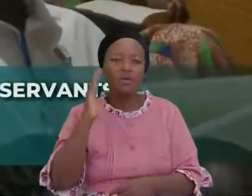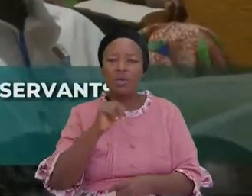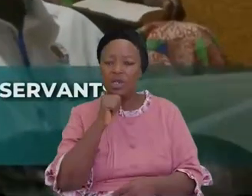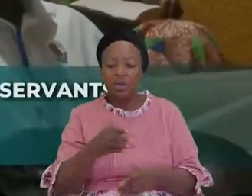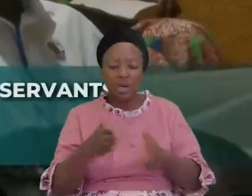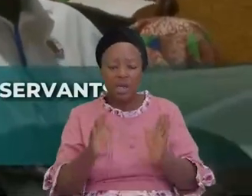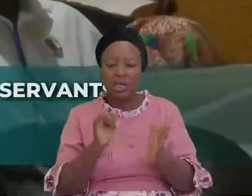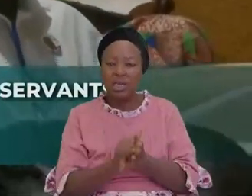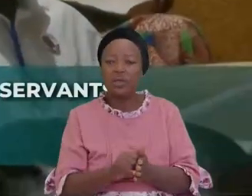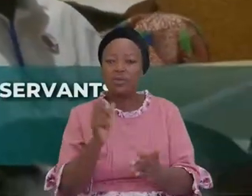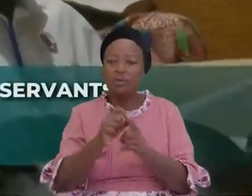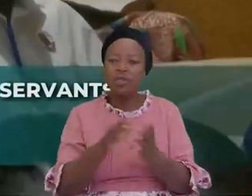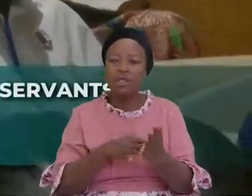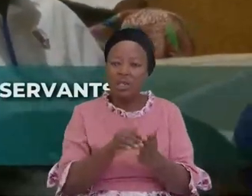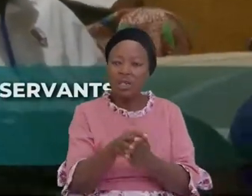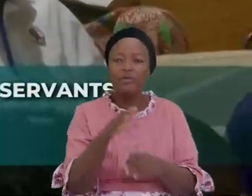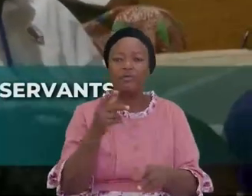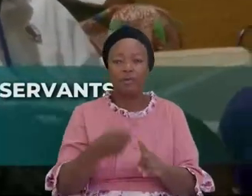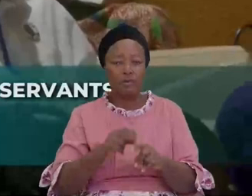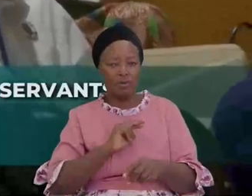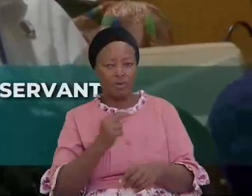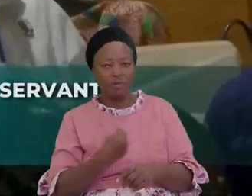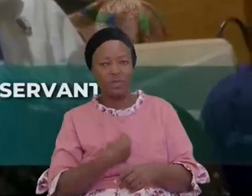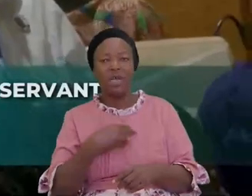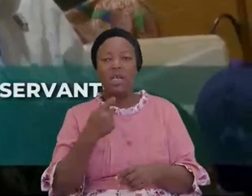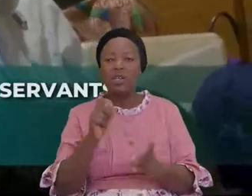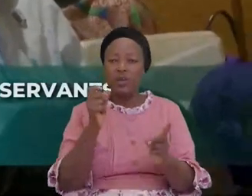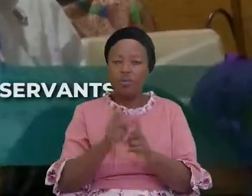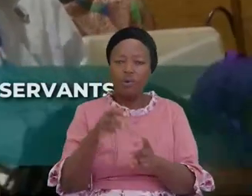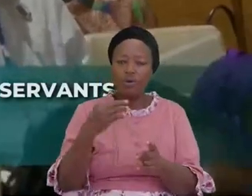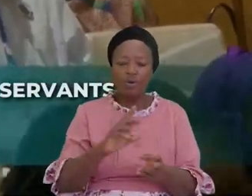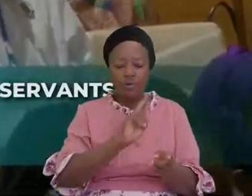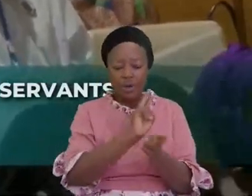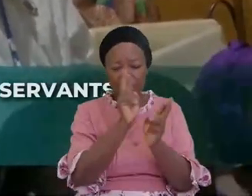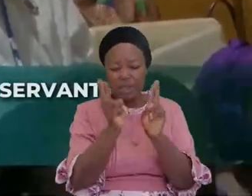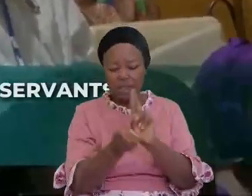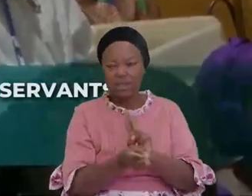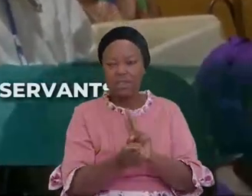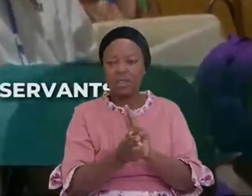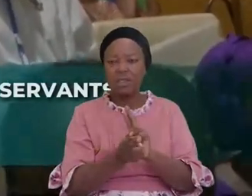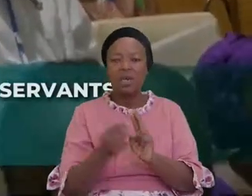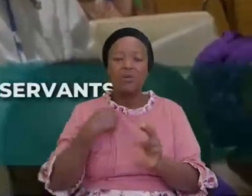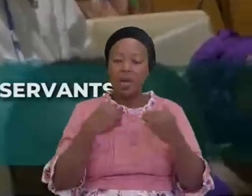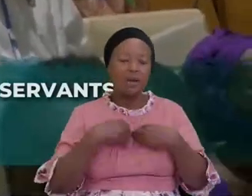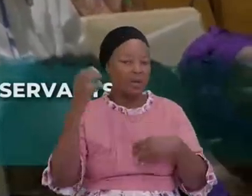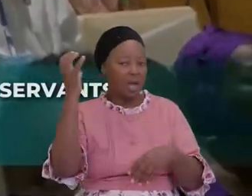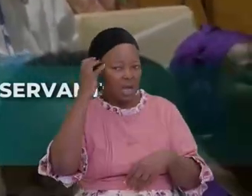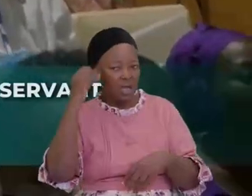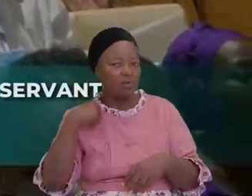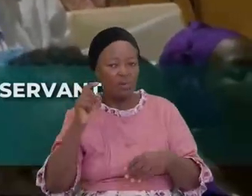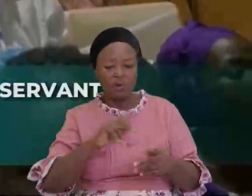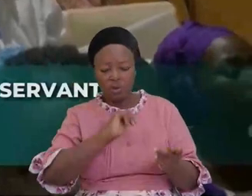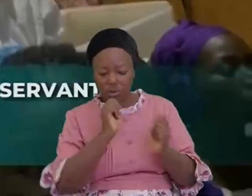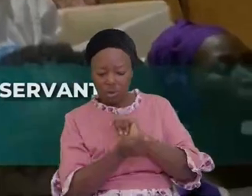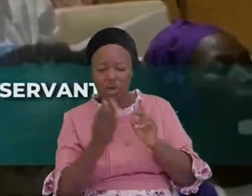C'est quand nous ne laissons pas cette parole s'échapper, la parole de repentance. Nous avons